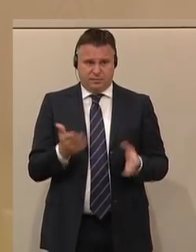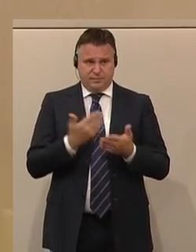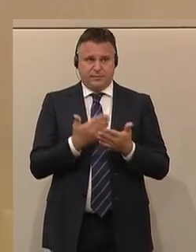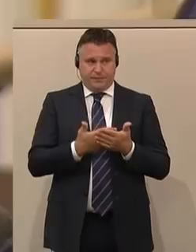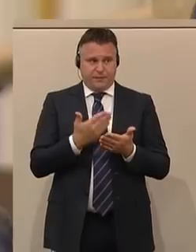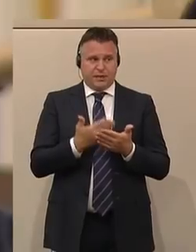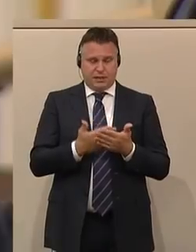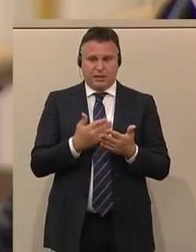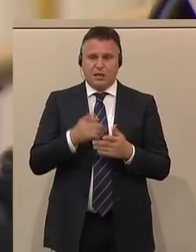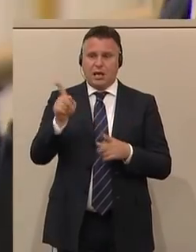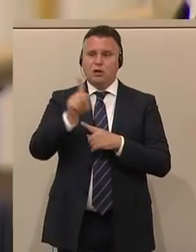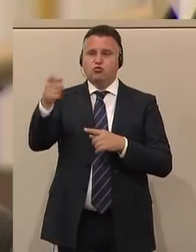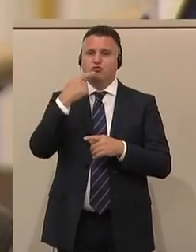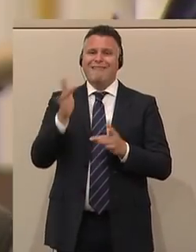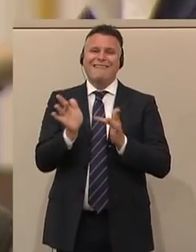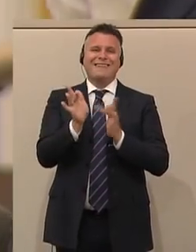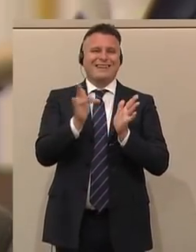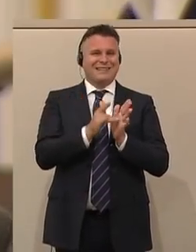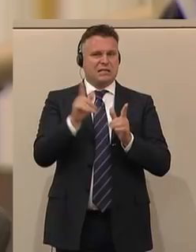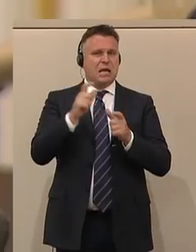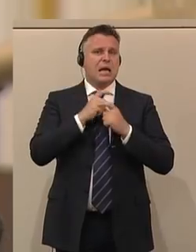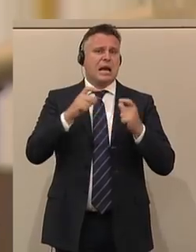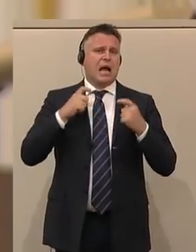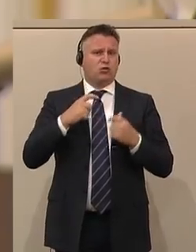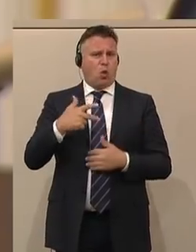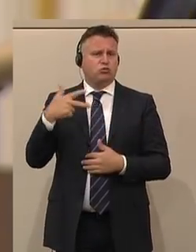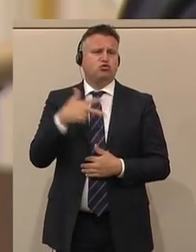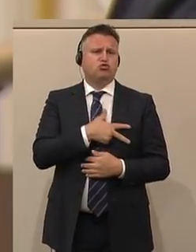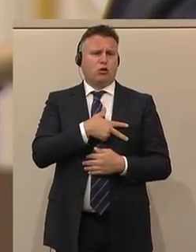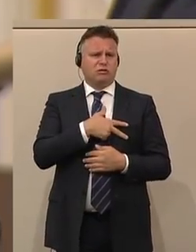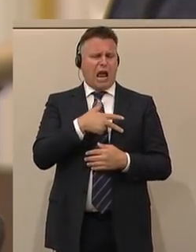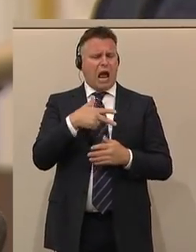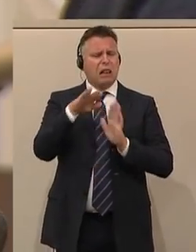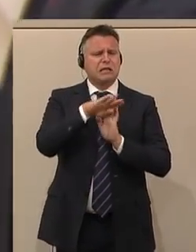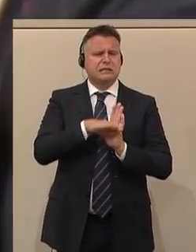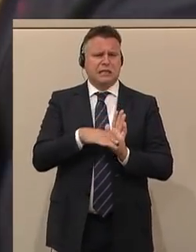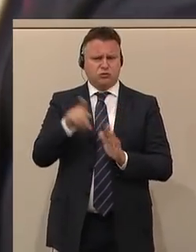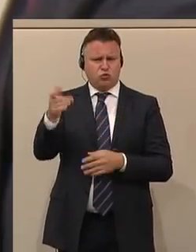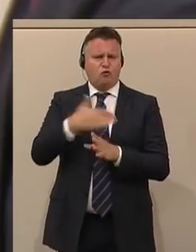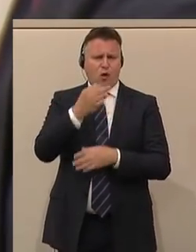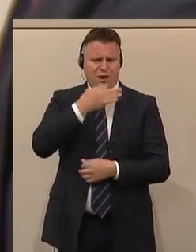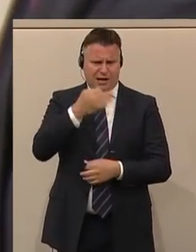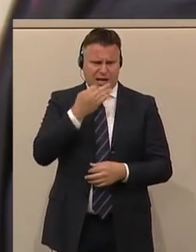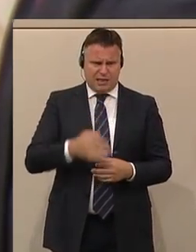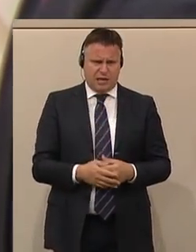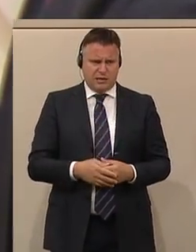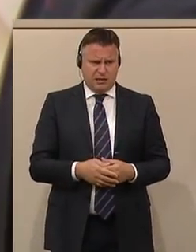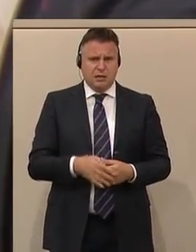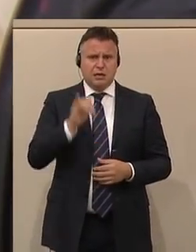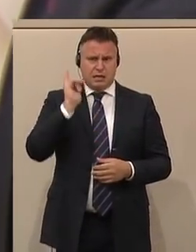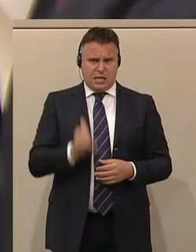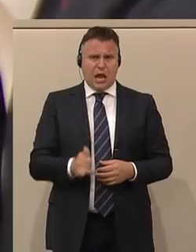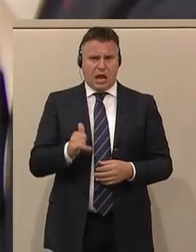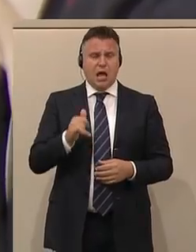schon die christliche gemeint war, die katholische Soziallehre bemüht wurde. Ja, wer